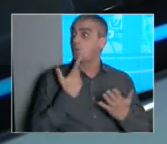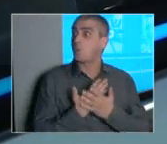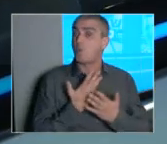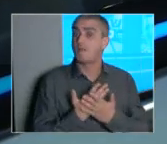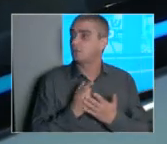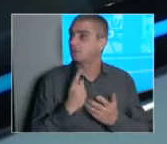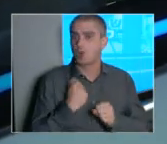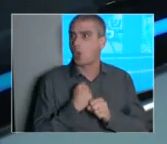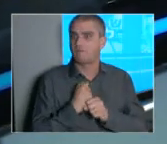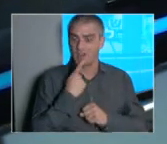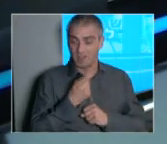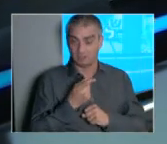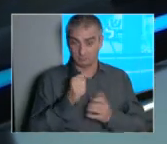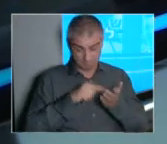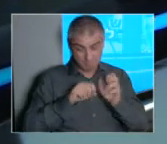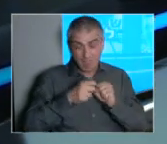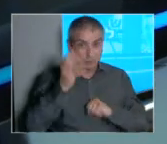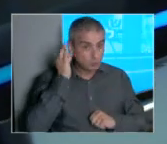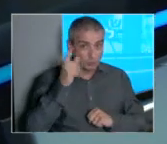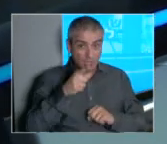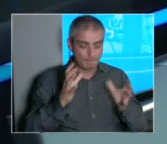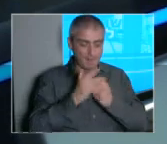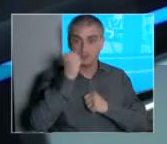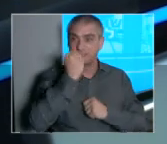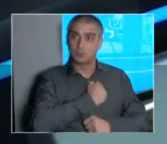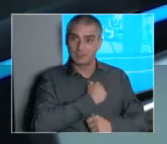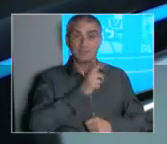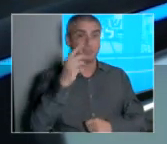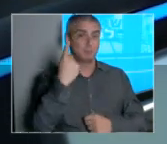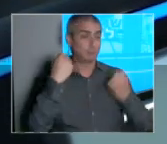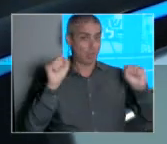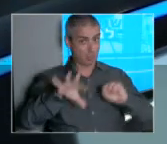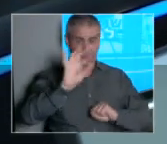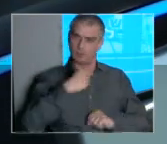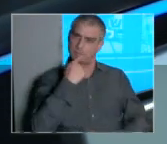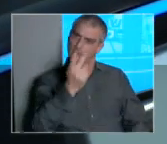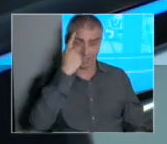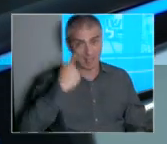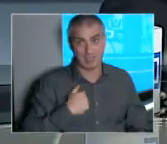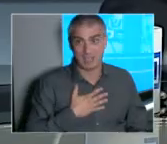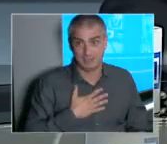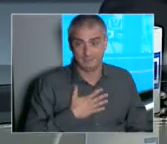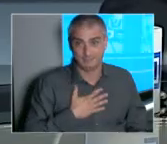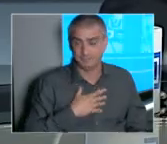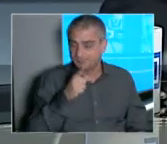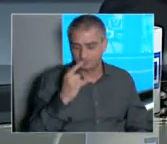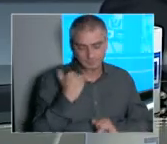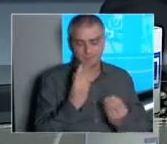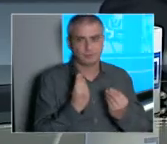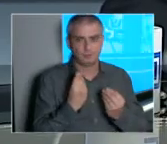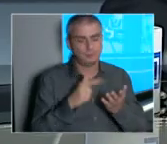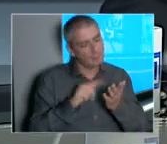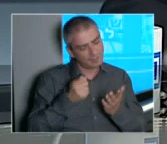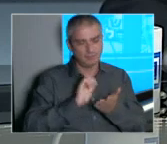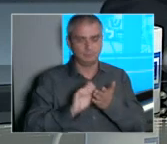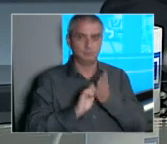אחרות זה לא עובד, ולהגיד שבגלל שהיא אישה דווקא במחנה הציוני דתי, והיא עוד חילונית, היא נבחרה, אני אגיד לך לדעתי, היא הביאה משהו דווקא